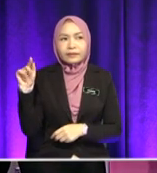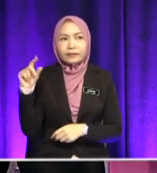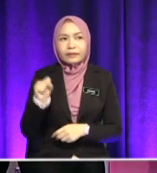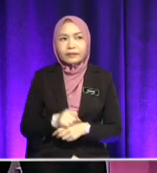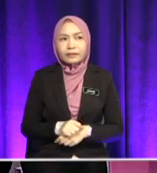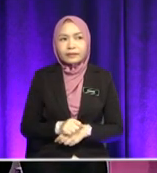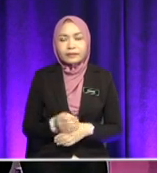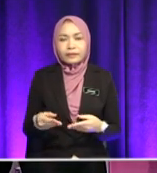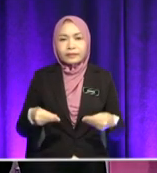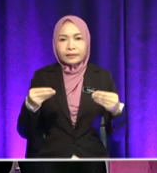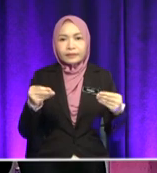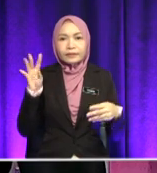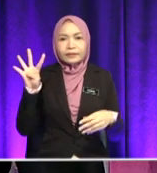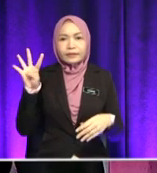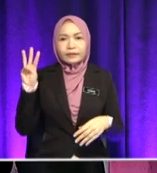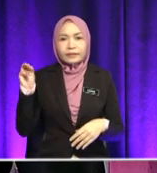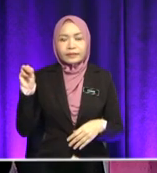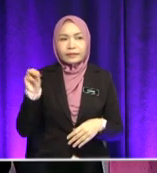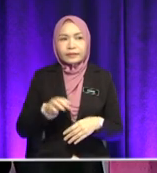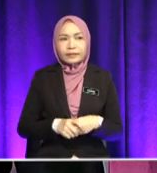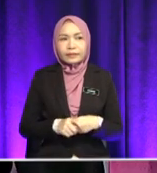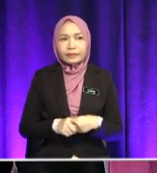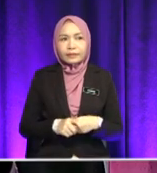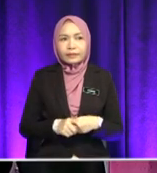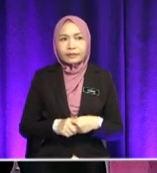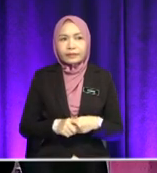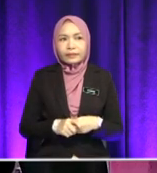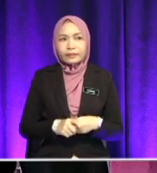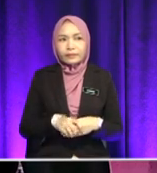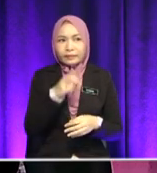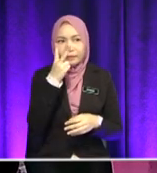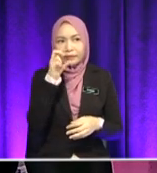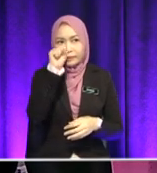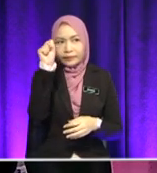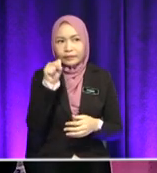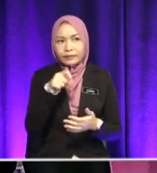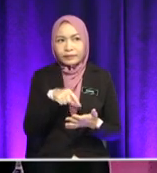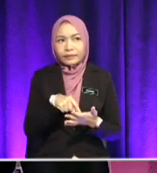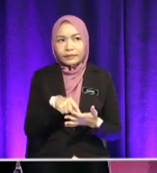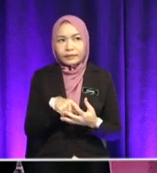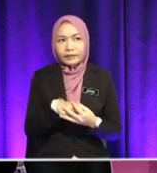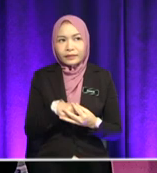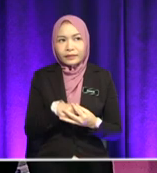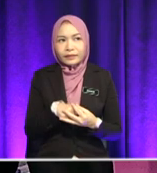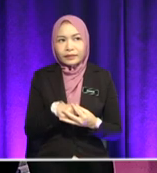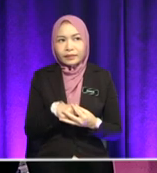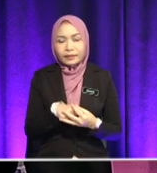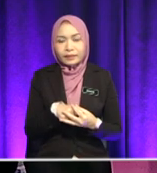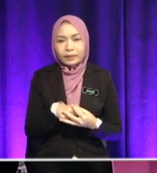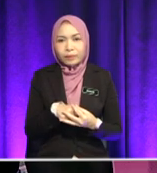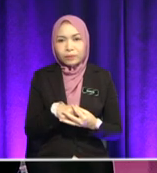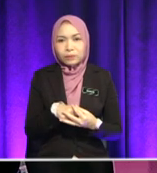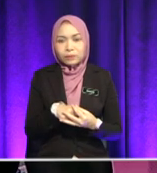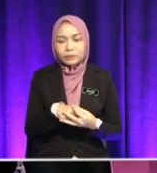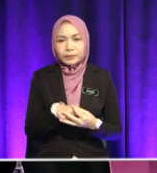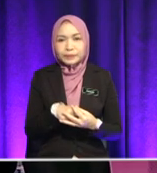14 24 dari titik 1 + kurungan dengan 1512 -9 23 = 27 15